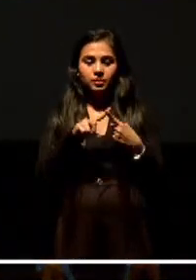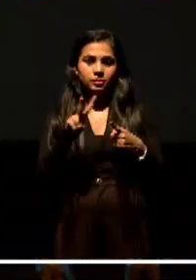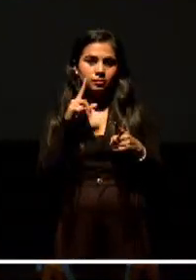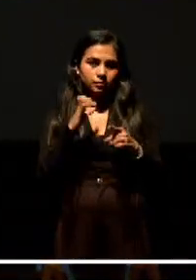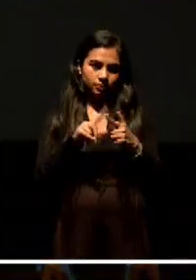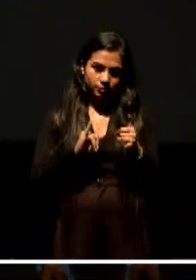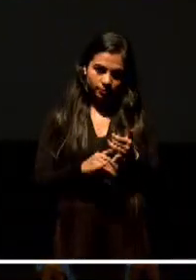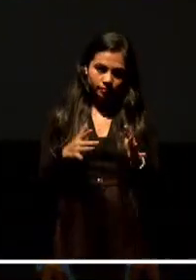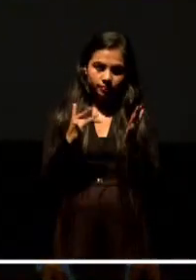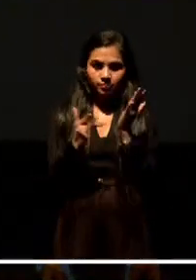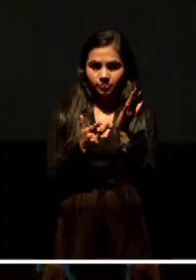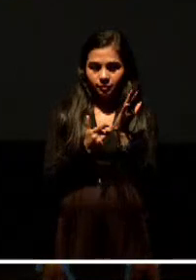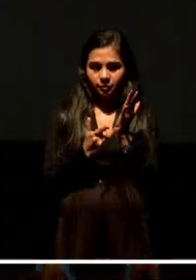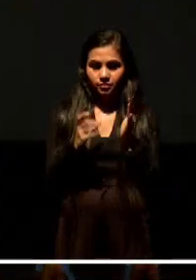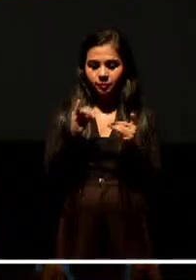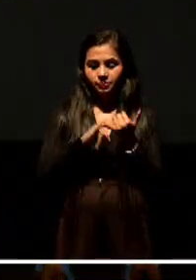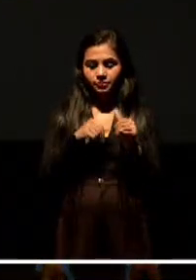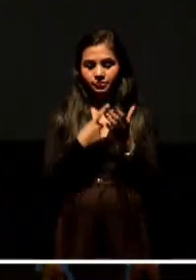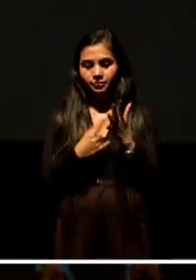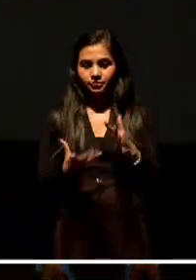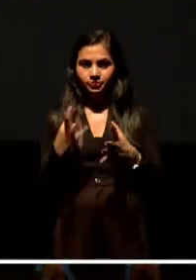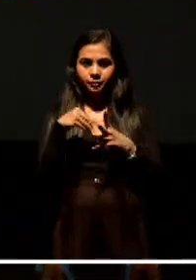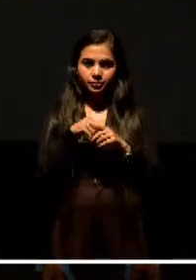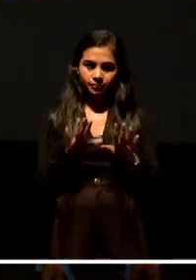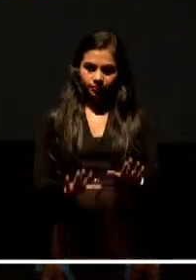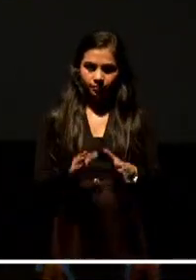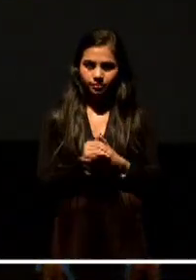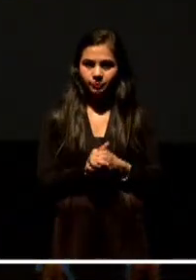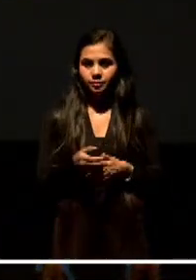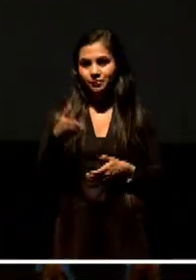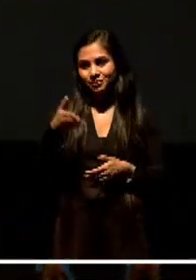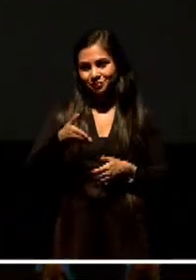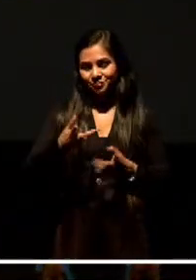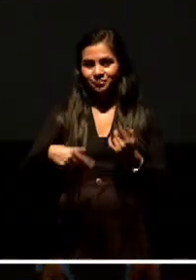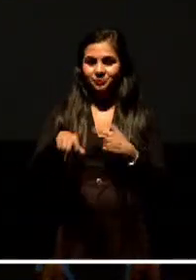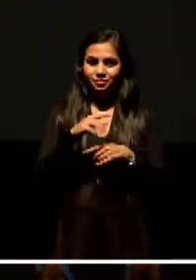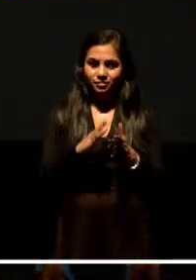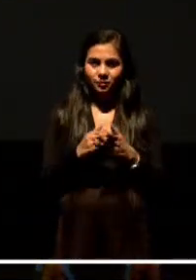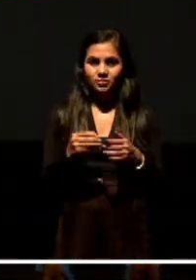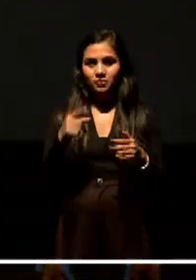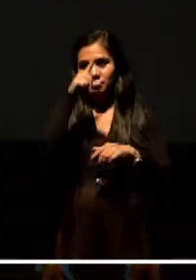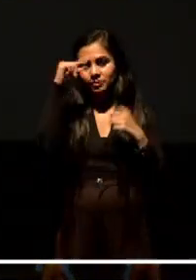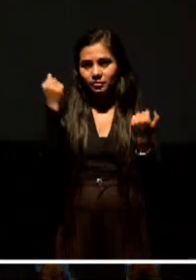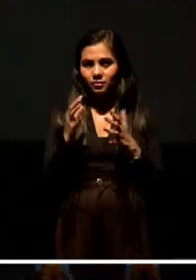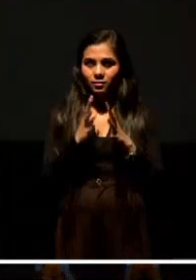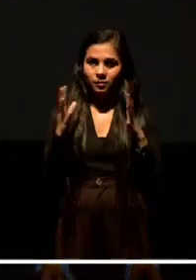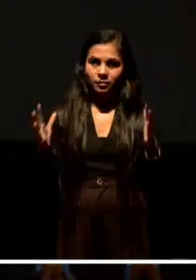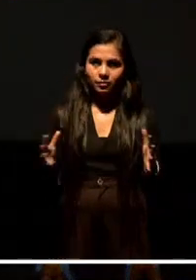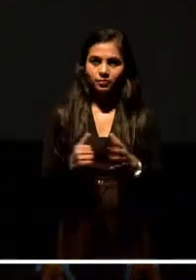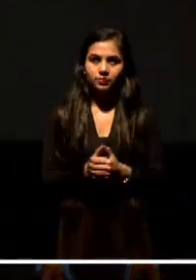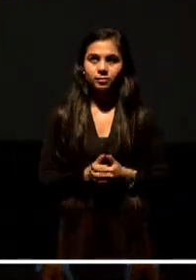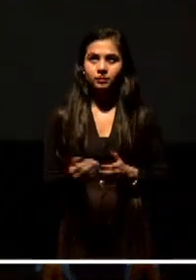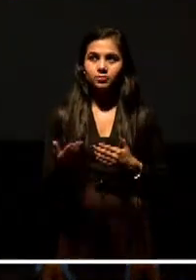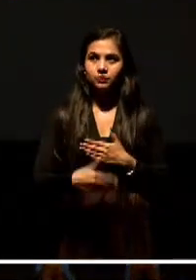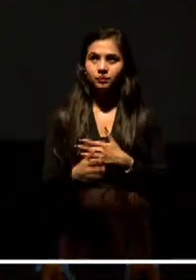टेक्नोलॉजी सीएसआर में कवर क्यों नहीं हो। फिर से मैं हनी को बधाई देना चाहूंगा कि उसने बहुत मेहनत करके